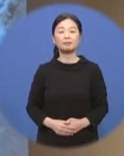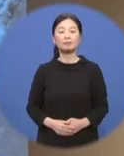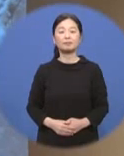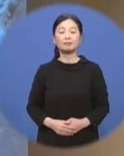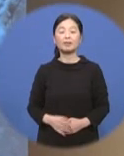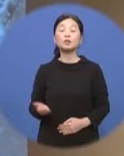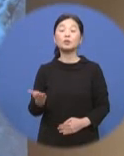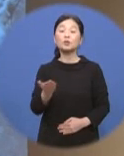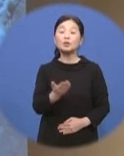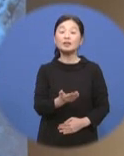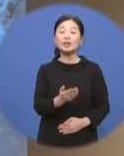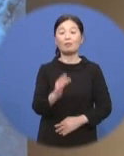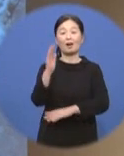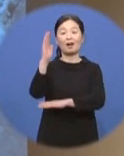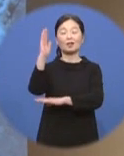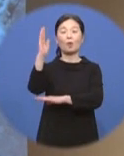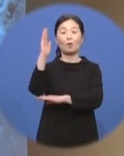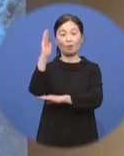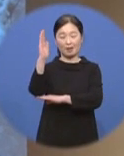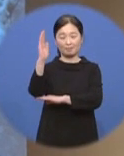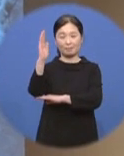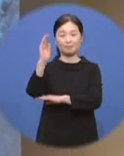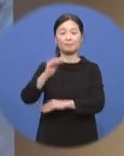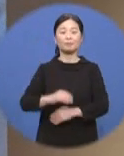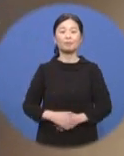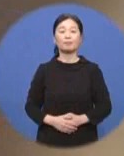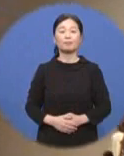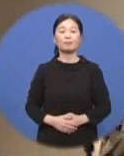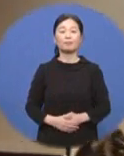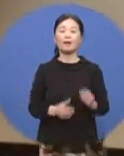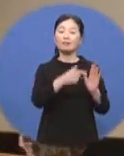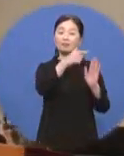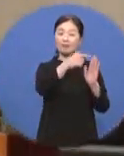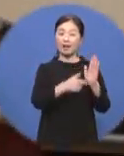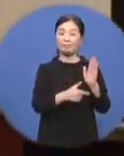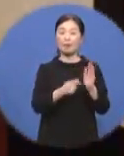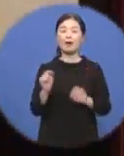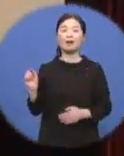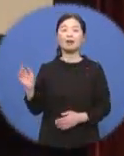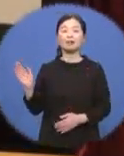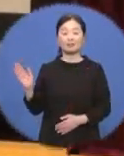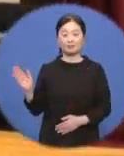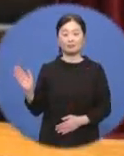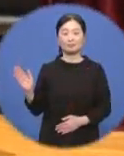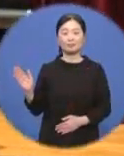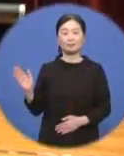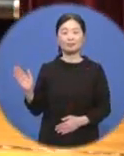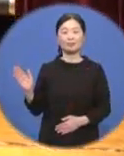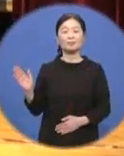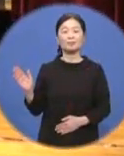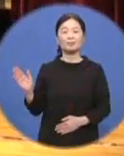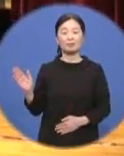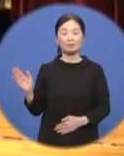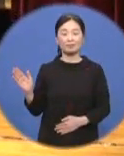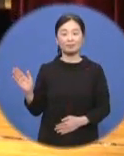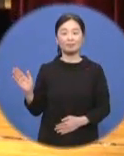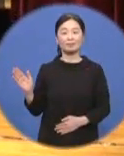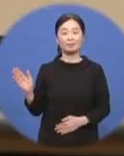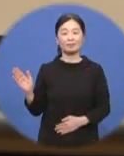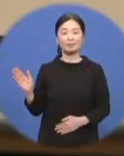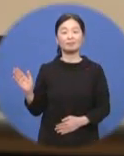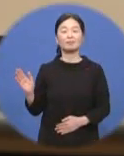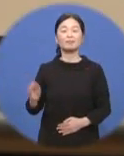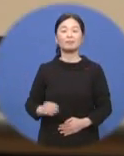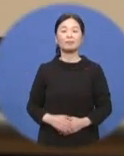続いて基調講演が行われました。テーマは南紀熊野ジオパークが語る日本列島の誕生です